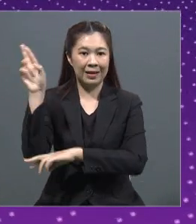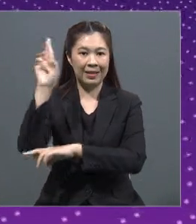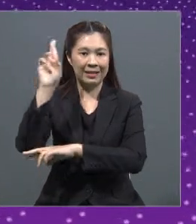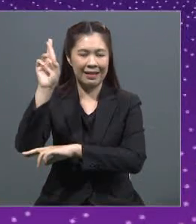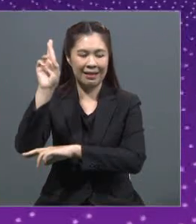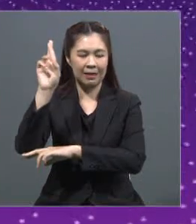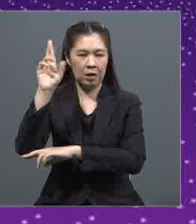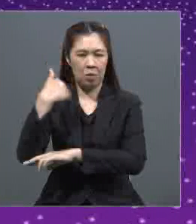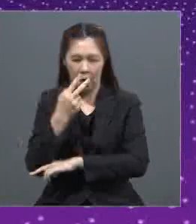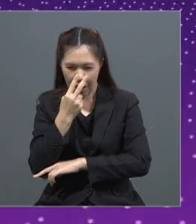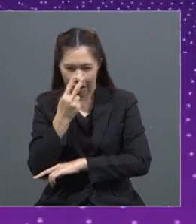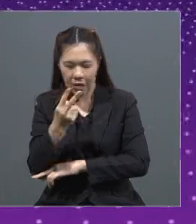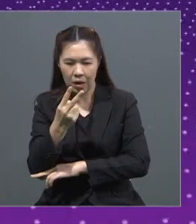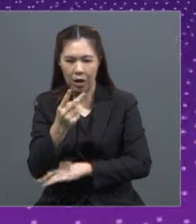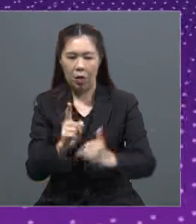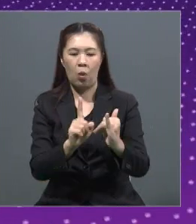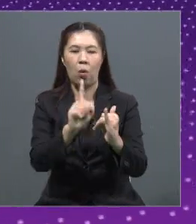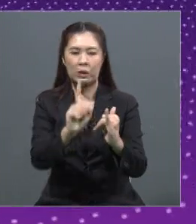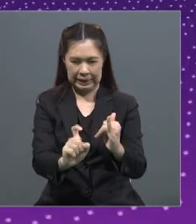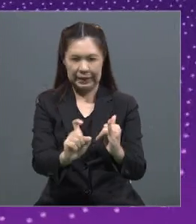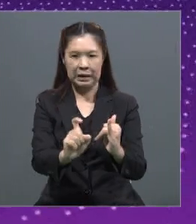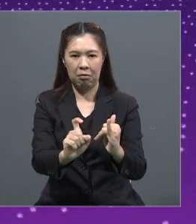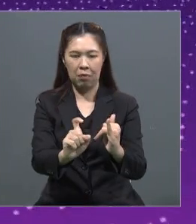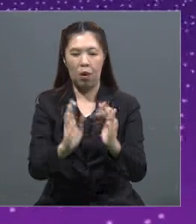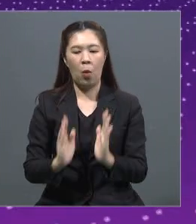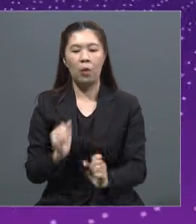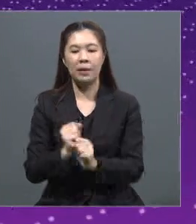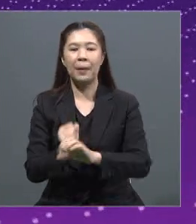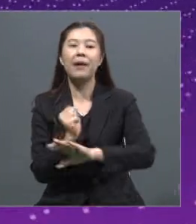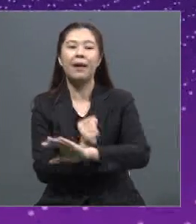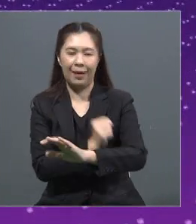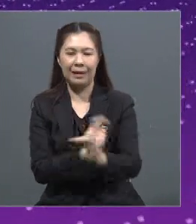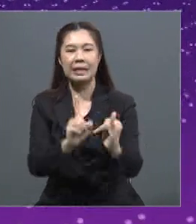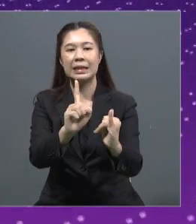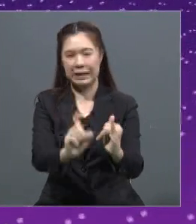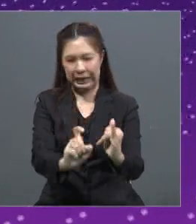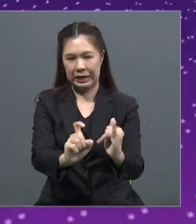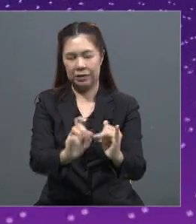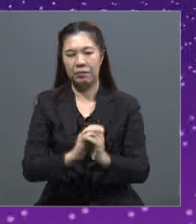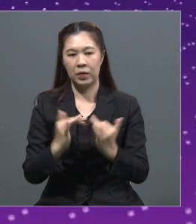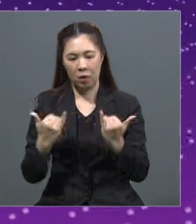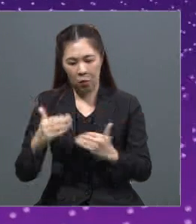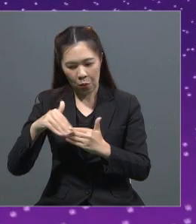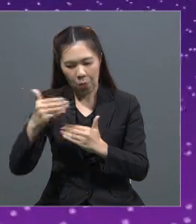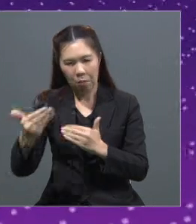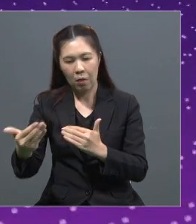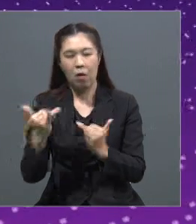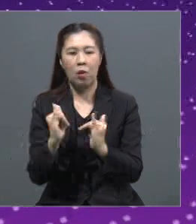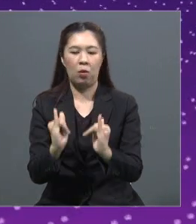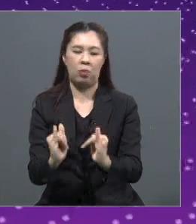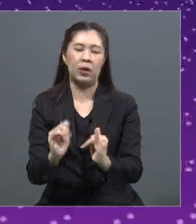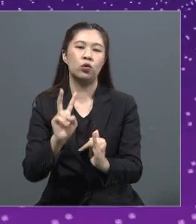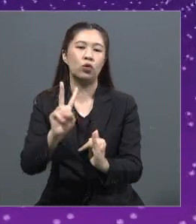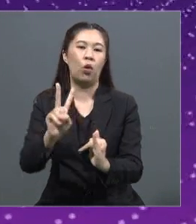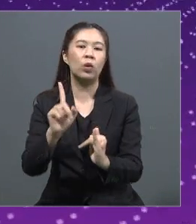เนี่ยเราพบผู้เสียชีวิตก่อน 11คนนะครับจากคนงานทั้ง 3คนที่ติดอยู่แล้วล่าสุดตต่อมาก็พบผู้เสียชีวิตอีก 2